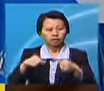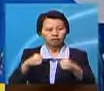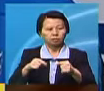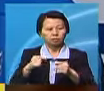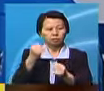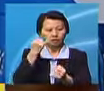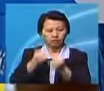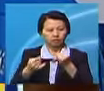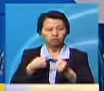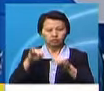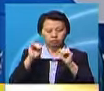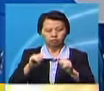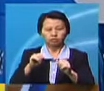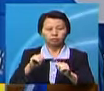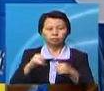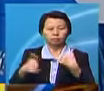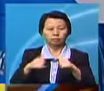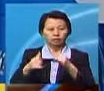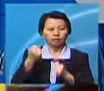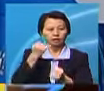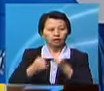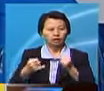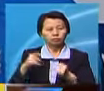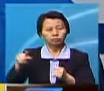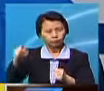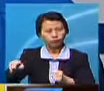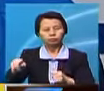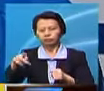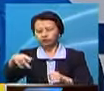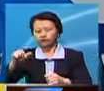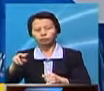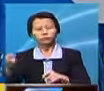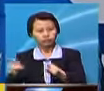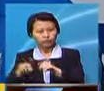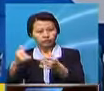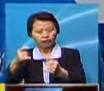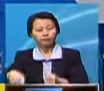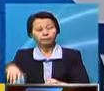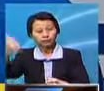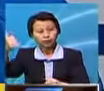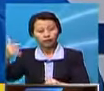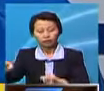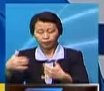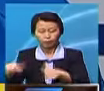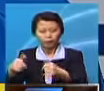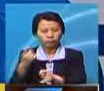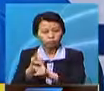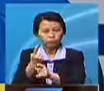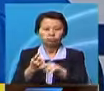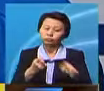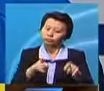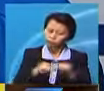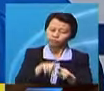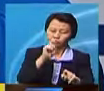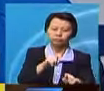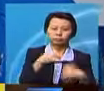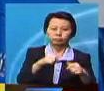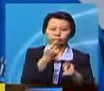to win. We want to win. Then it's 90 minutes. The coach said 90 minutes.